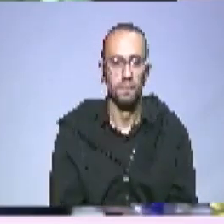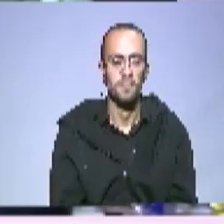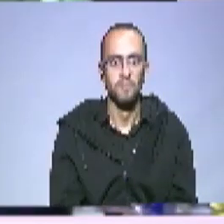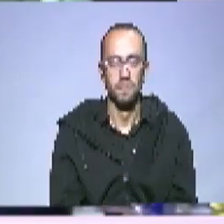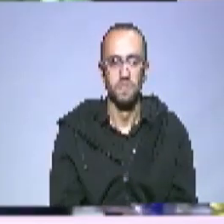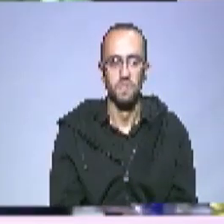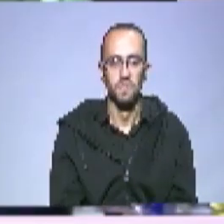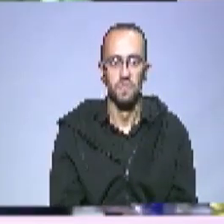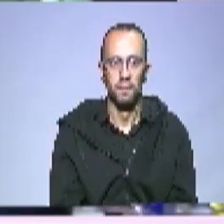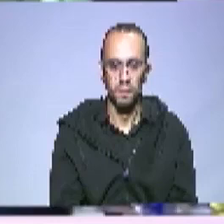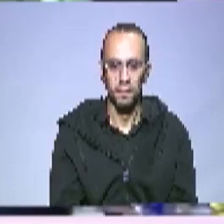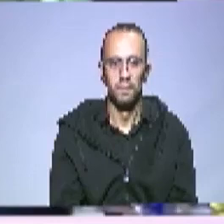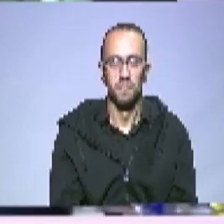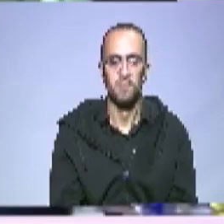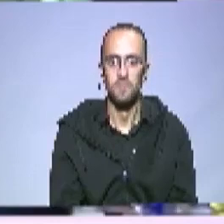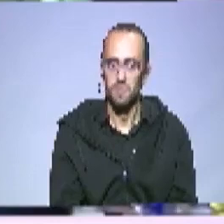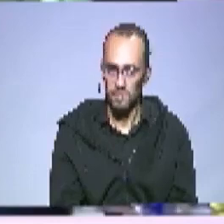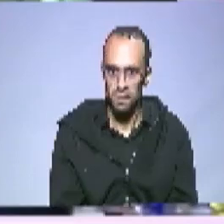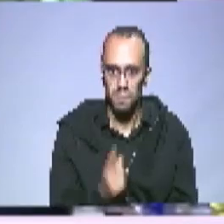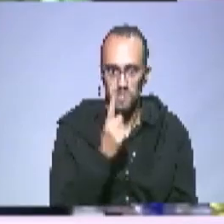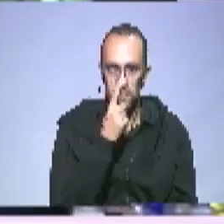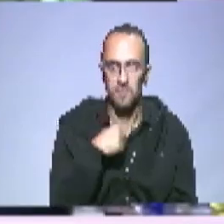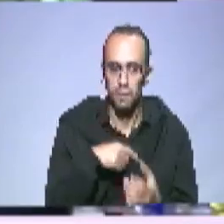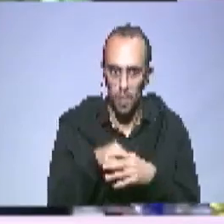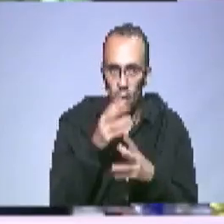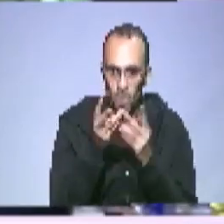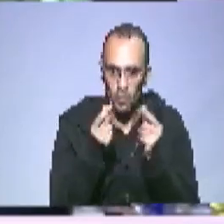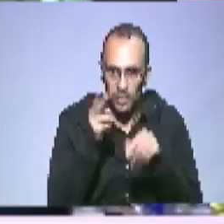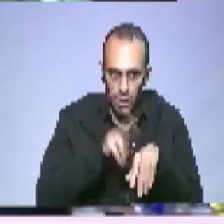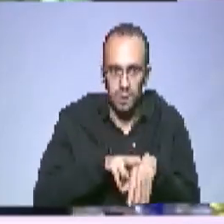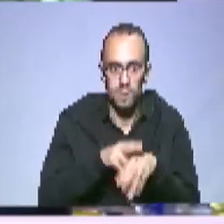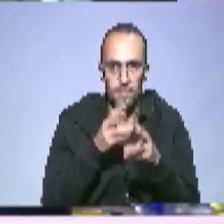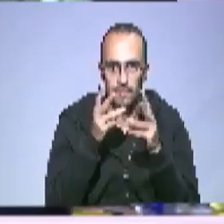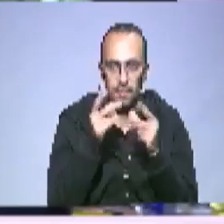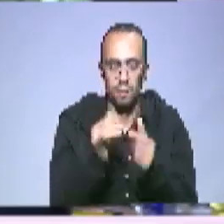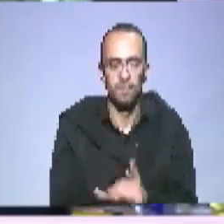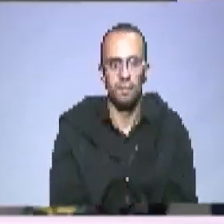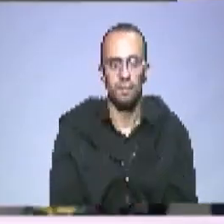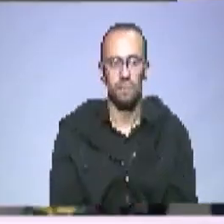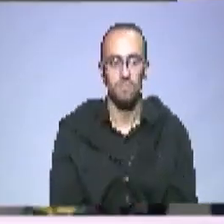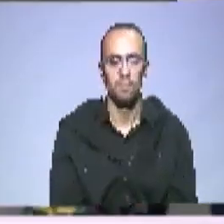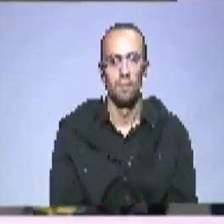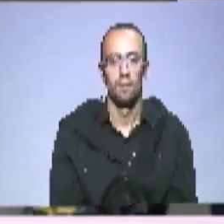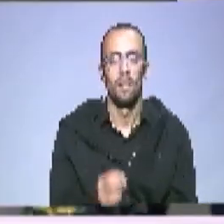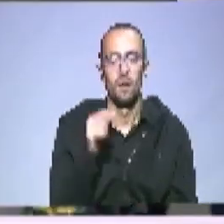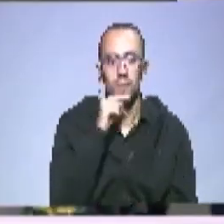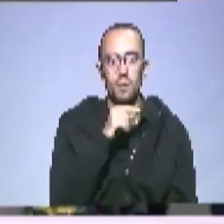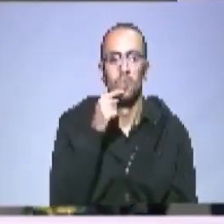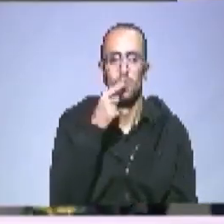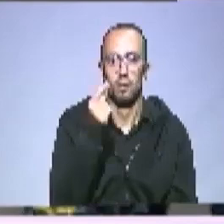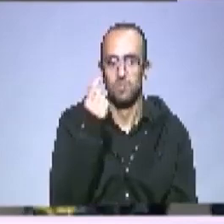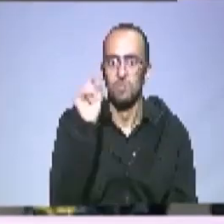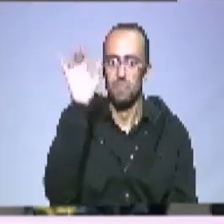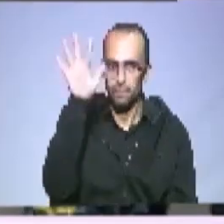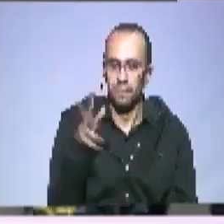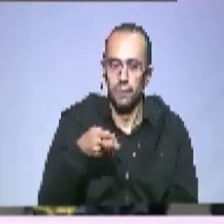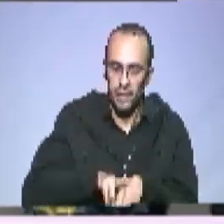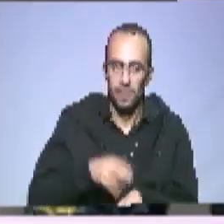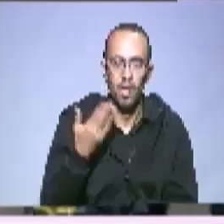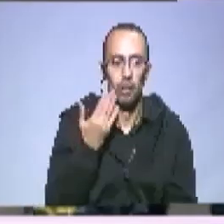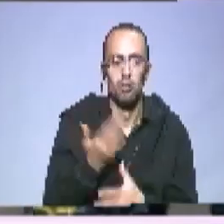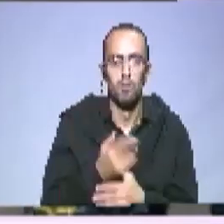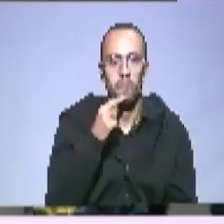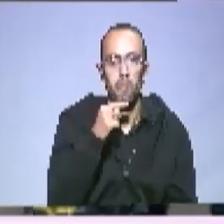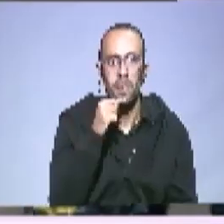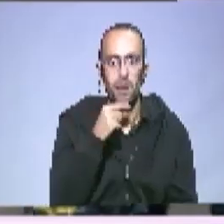حاضر يا فندم. صب البرتقال ده بس عشان نشربه واحنا بنشتغل. جدا، احنا هنطلب من مخرجنا الجميل يطلع المقادير، حضرتك تشوفي